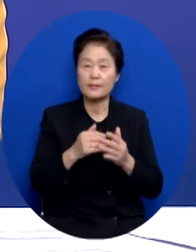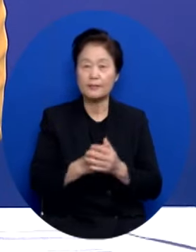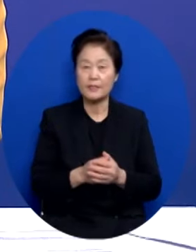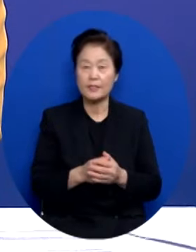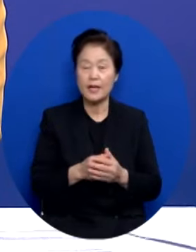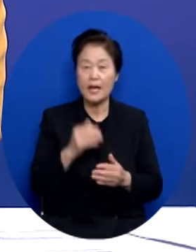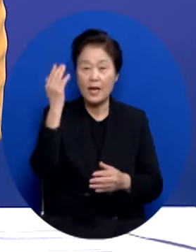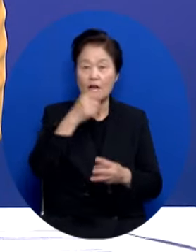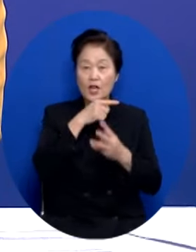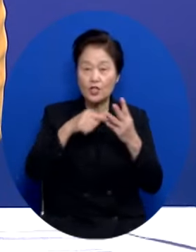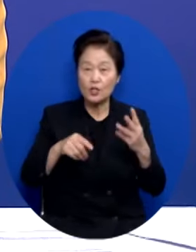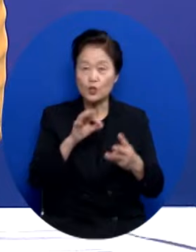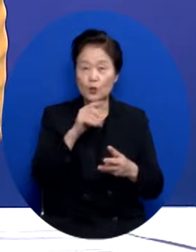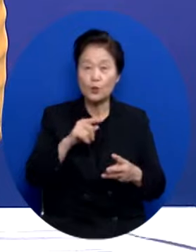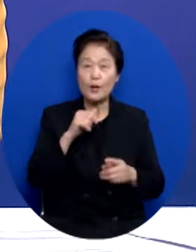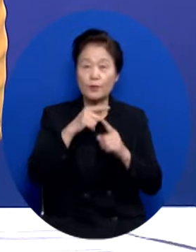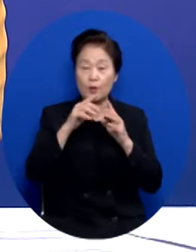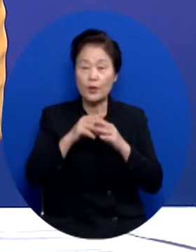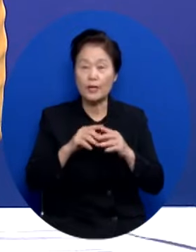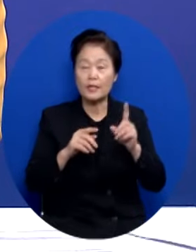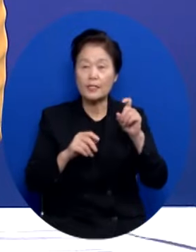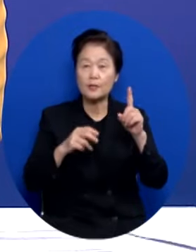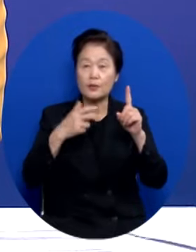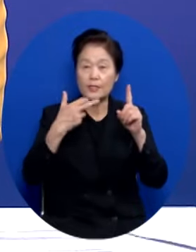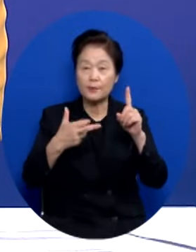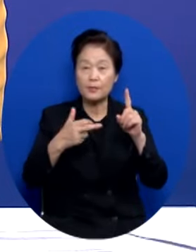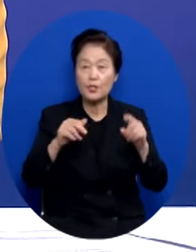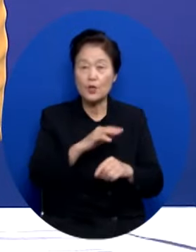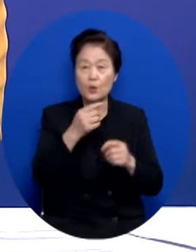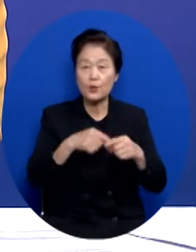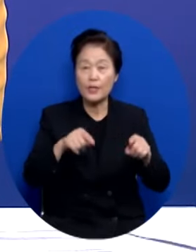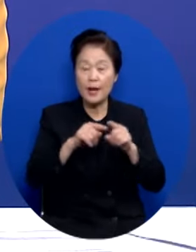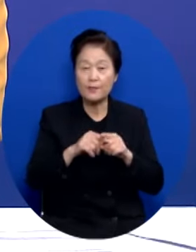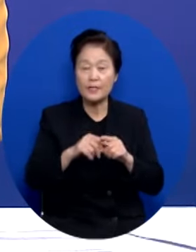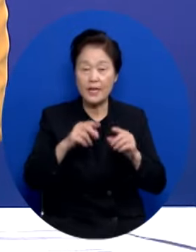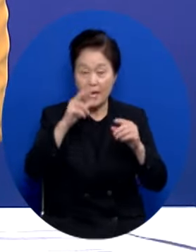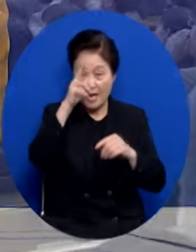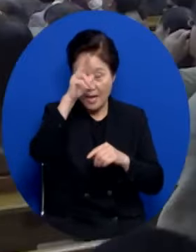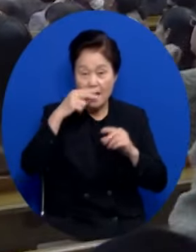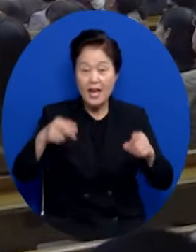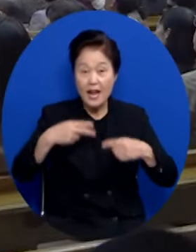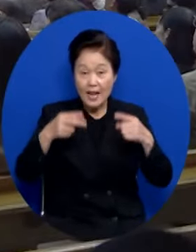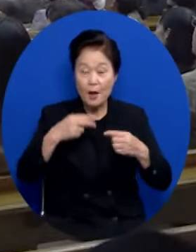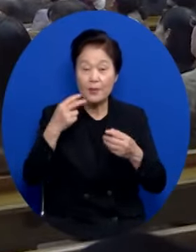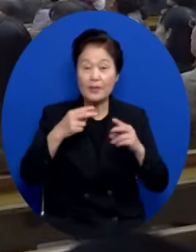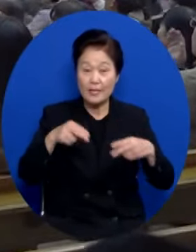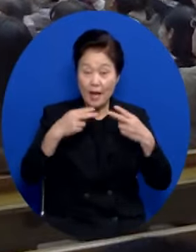청주 우암교회는 17일 2024 우리 함께 라면 음악회를 개최했습니다.